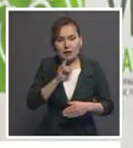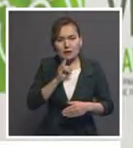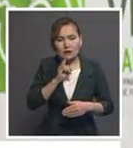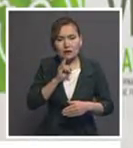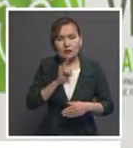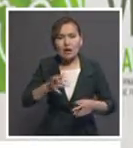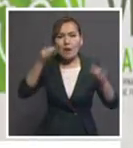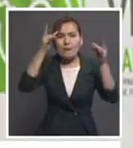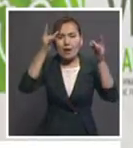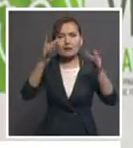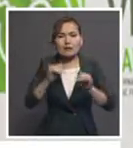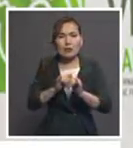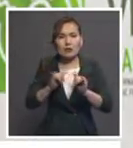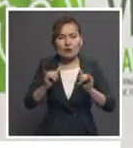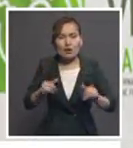қазақстандық мәдениетті